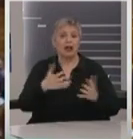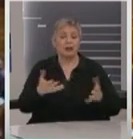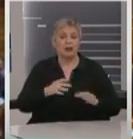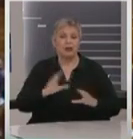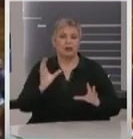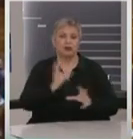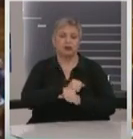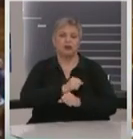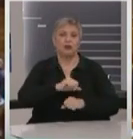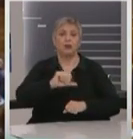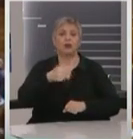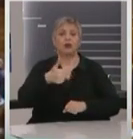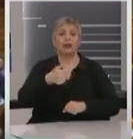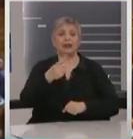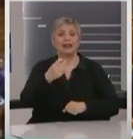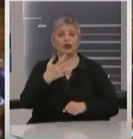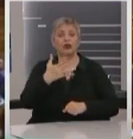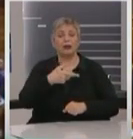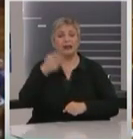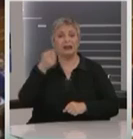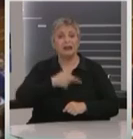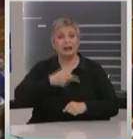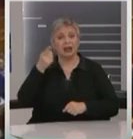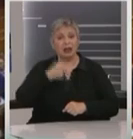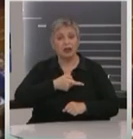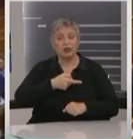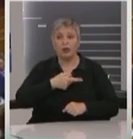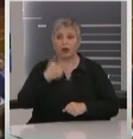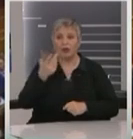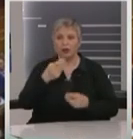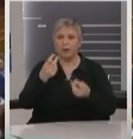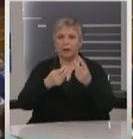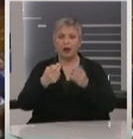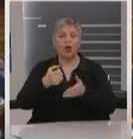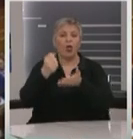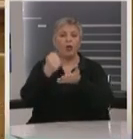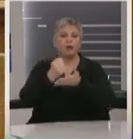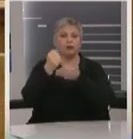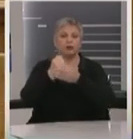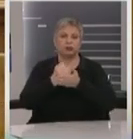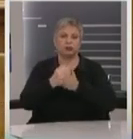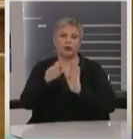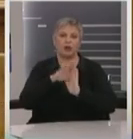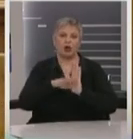πρώτη, φτάνοντας στο 25%. Σε σχέση με τις μικρομεσαίες